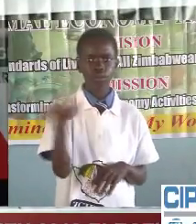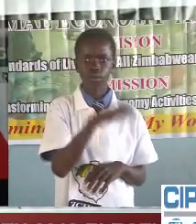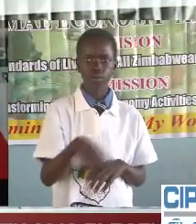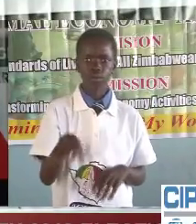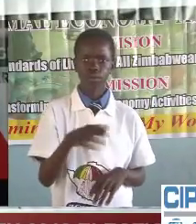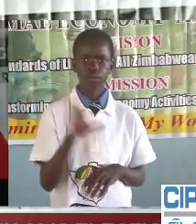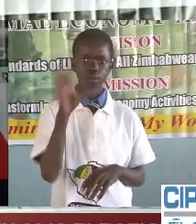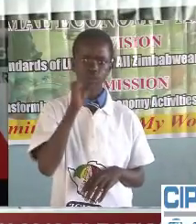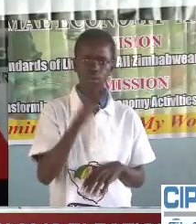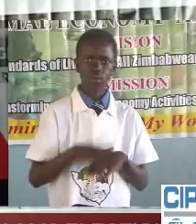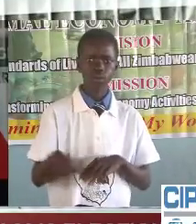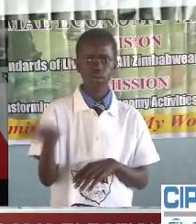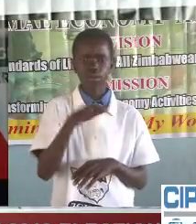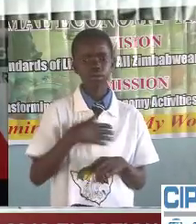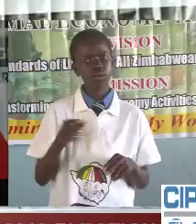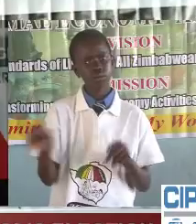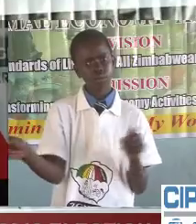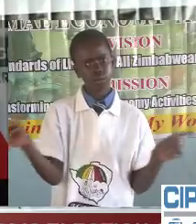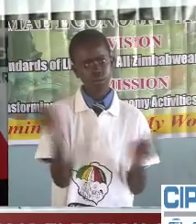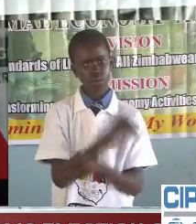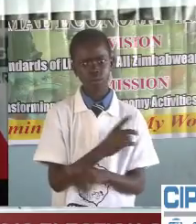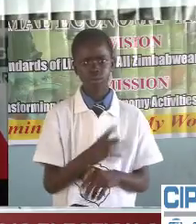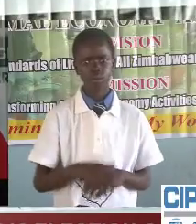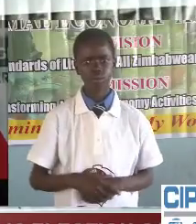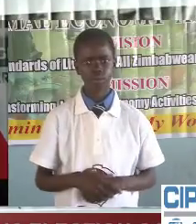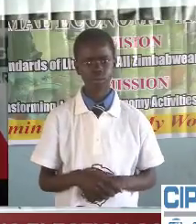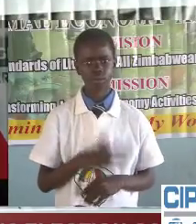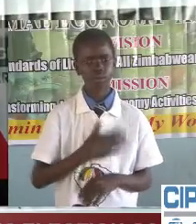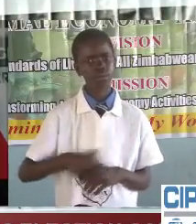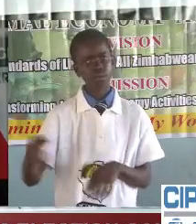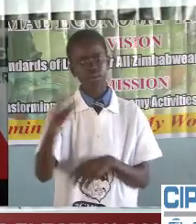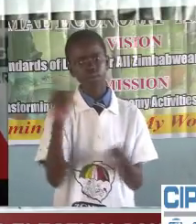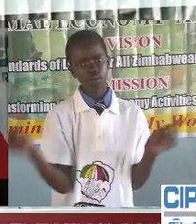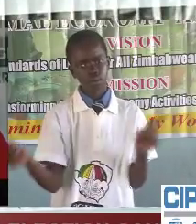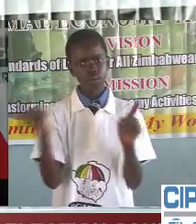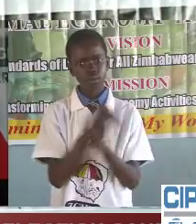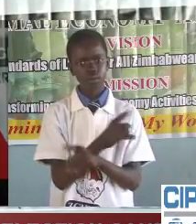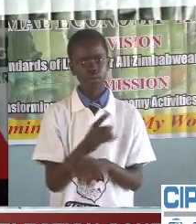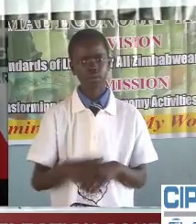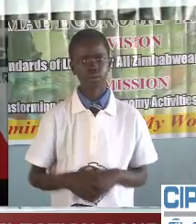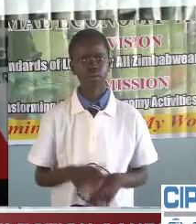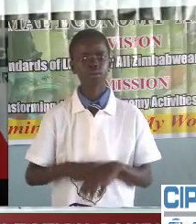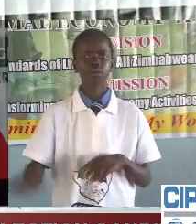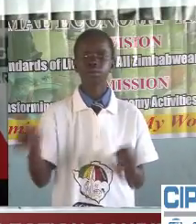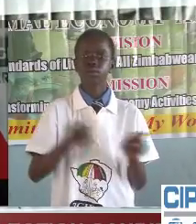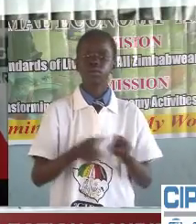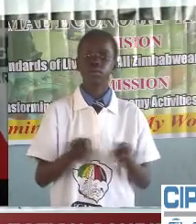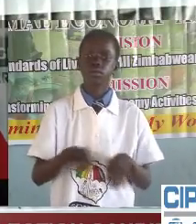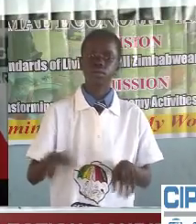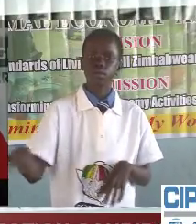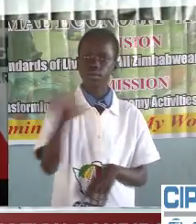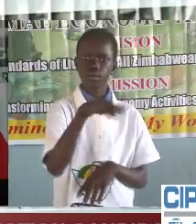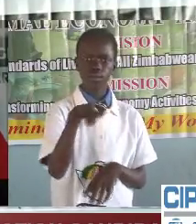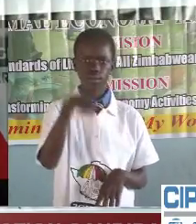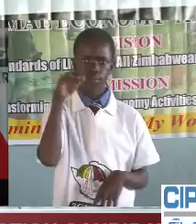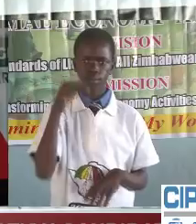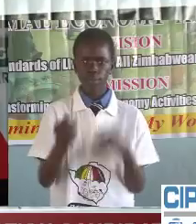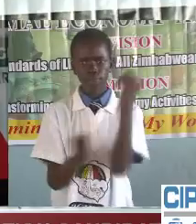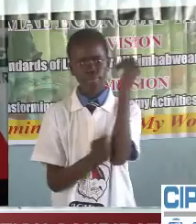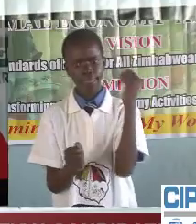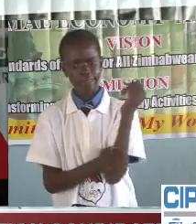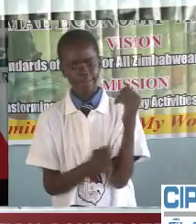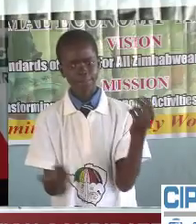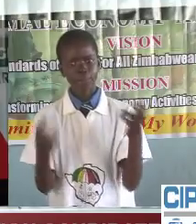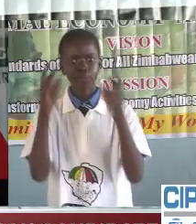toda kuva-interviewer. Tovaita interview sema-interview atinoita vana sisi